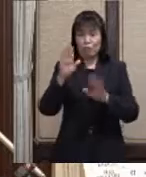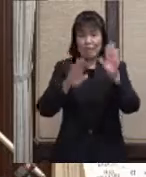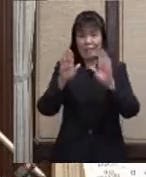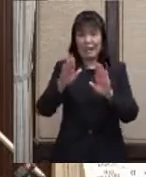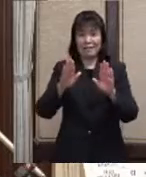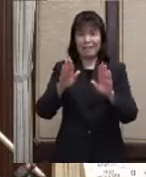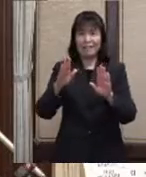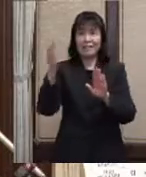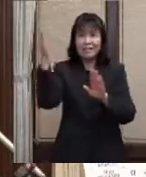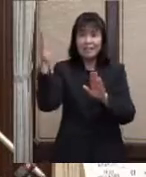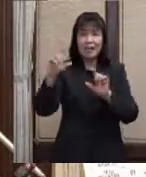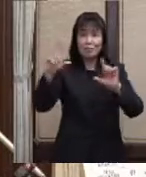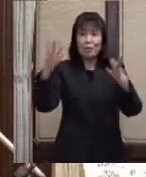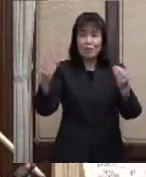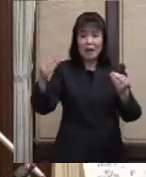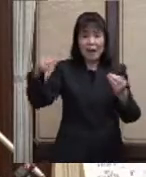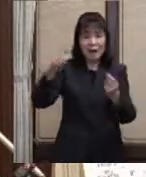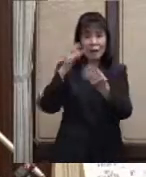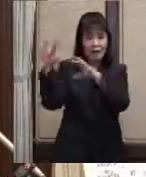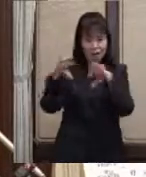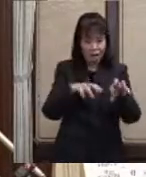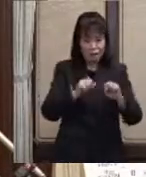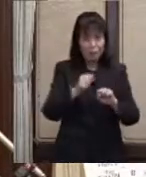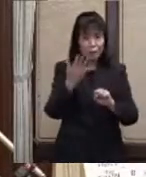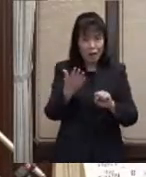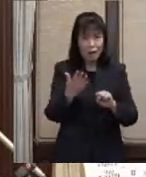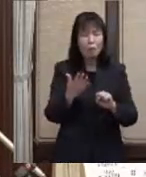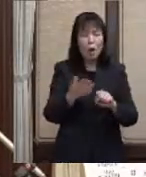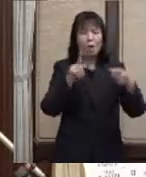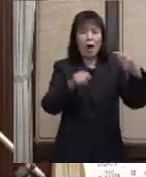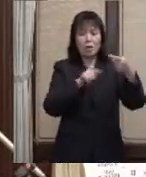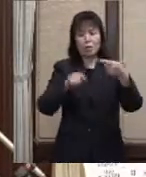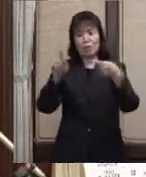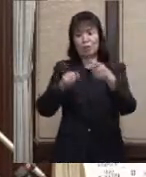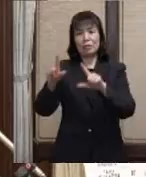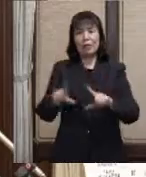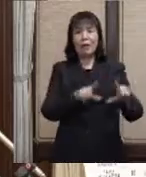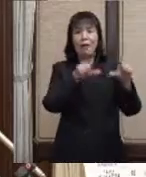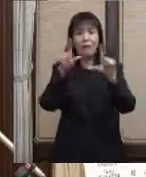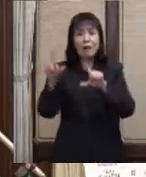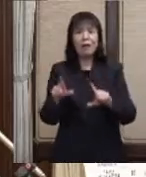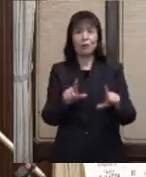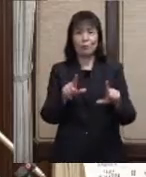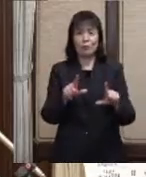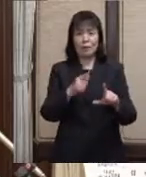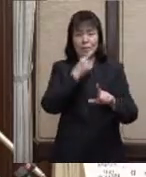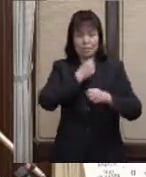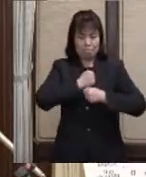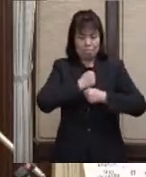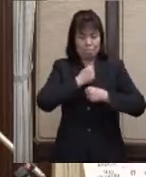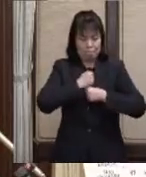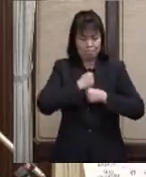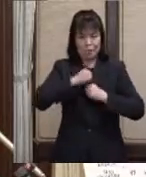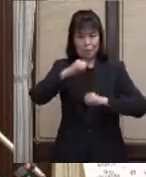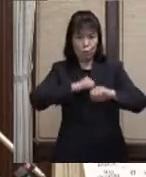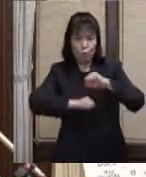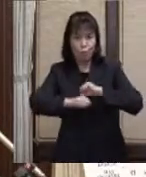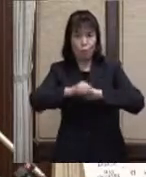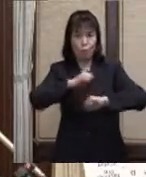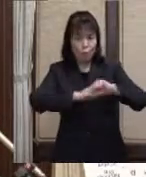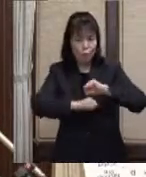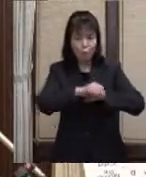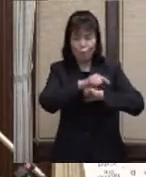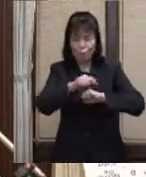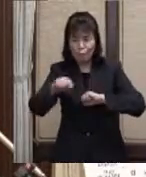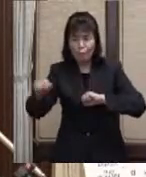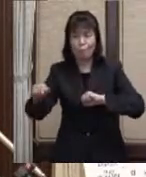された都府県のように拡大していくかは、もうまさに一人一人の生活の中における、注意深い、行動にか